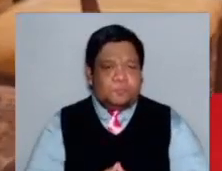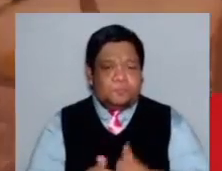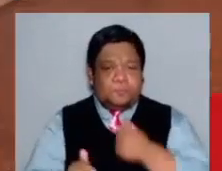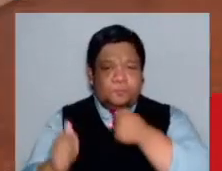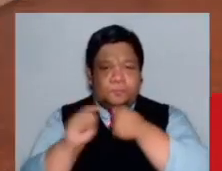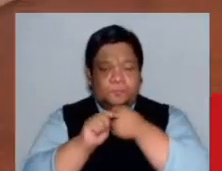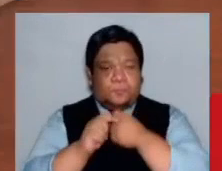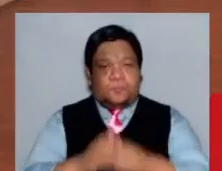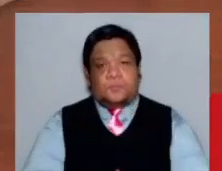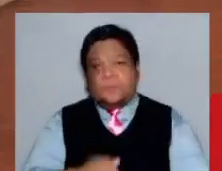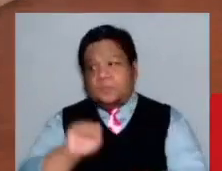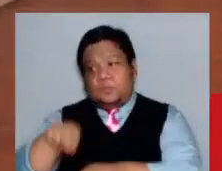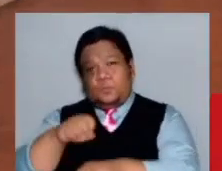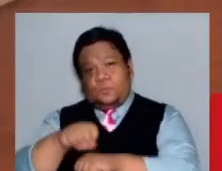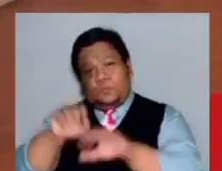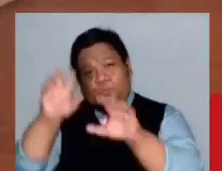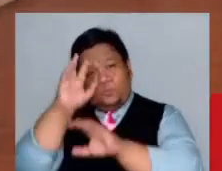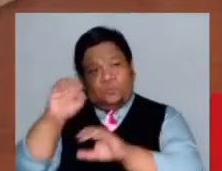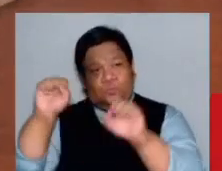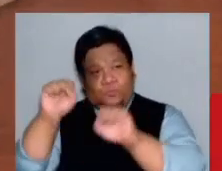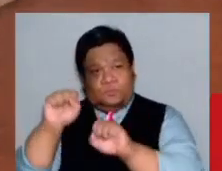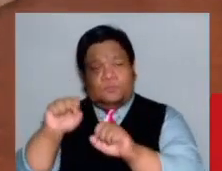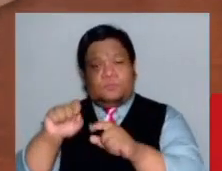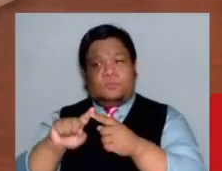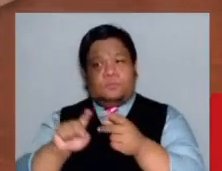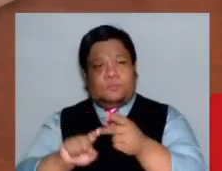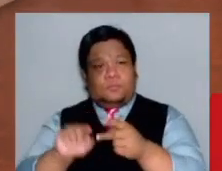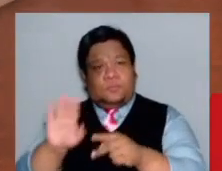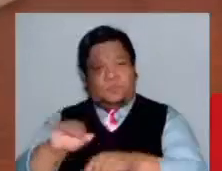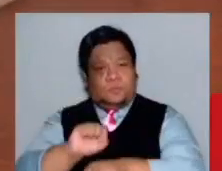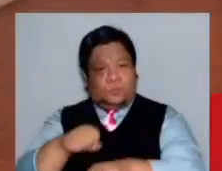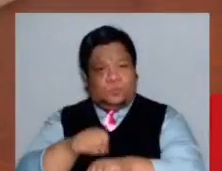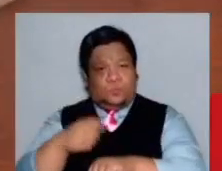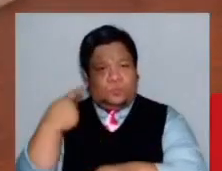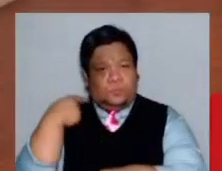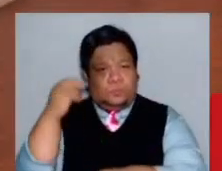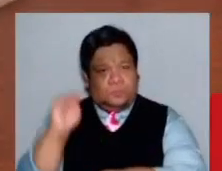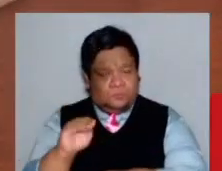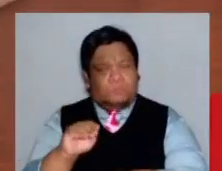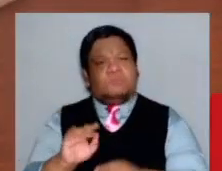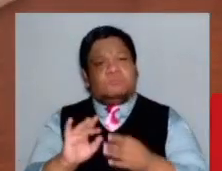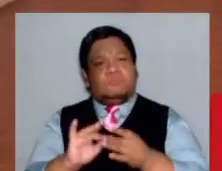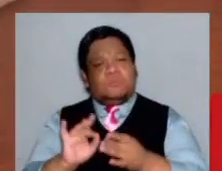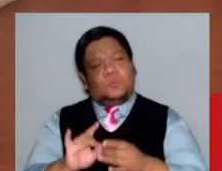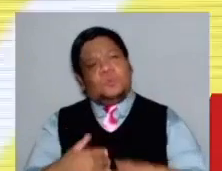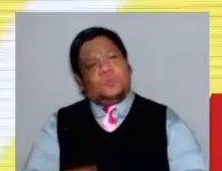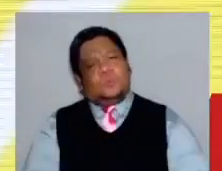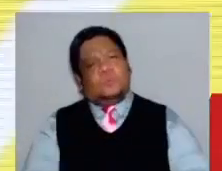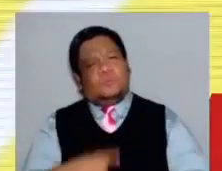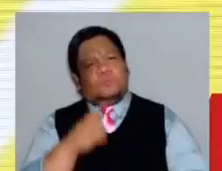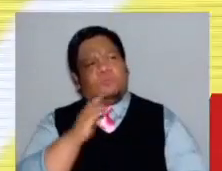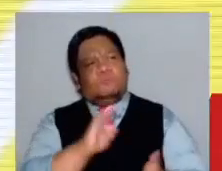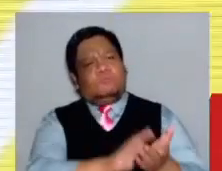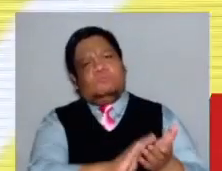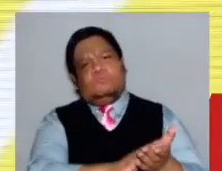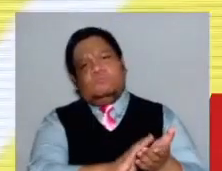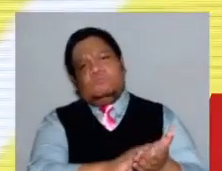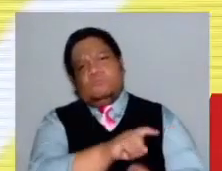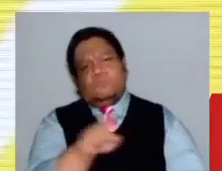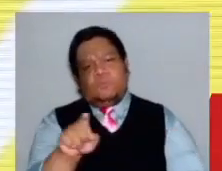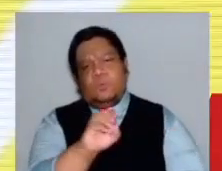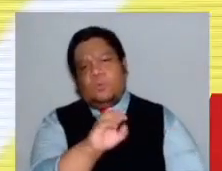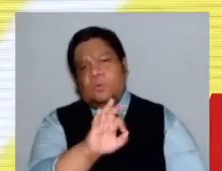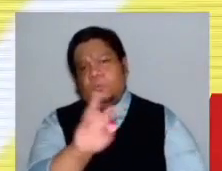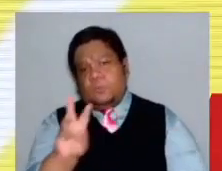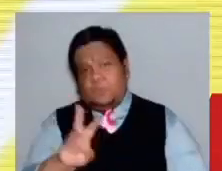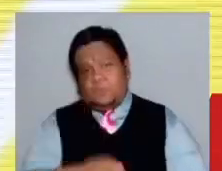Yacob at Prime Minister Lee Hsien Loong, sinabing hinahangaan ang kalidad ng trabaho ng mga OFW. Sinabi nila